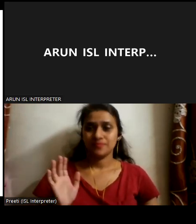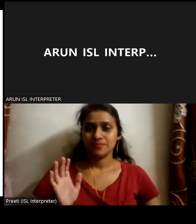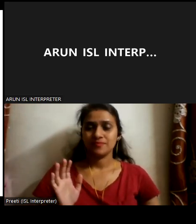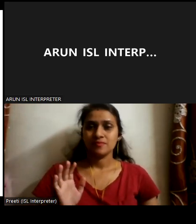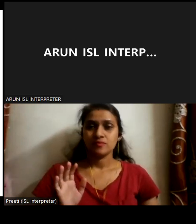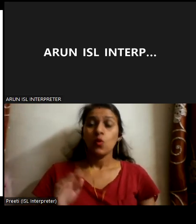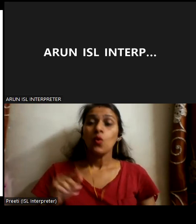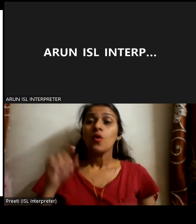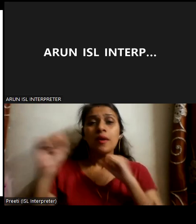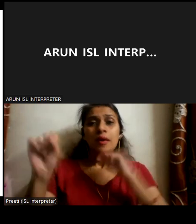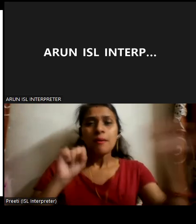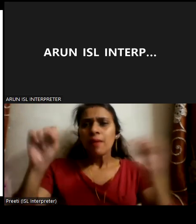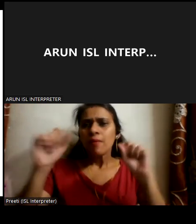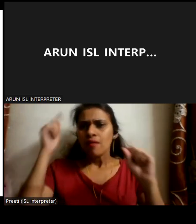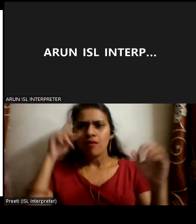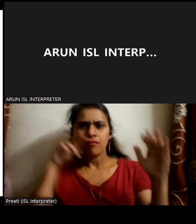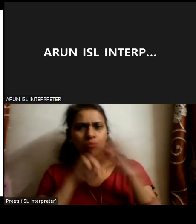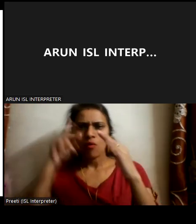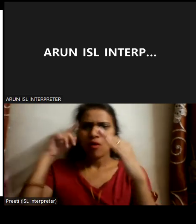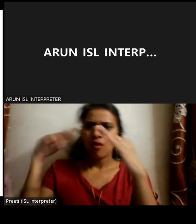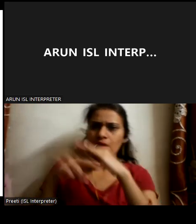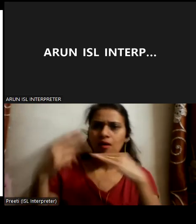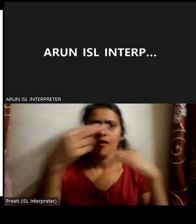से हियर इज व्हेन वी आर टॉकिंग अबाउट लाइवलीहुड,